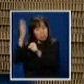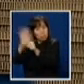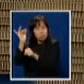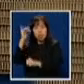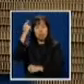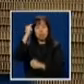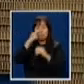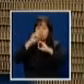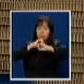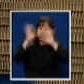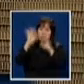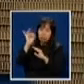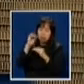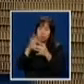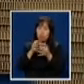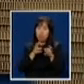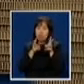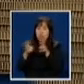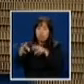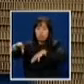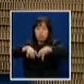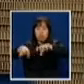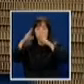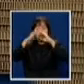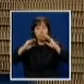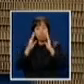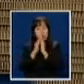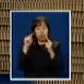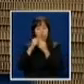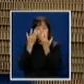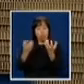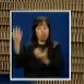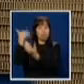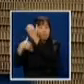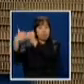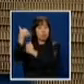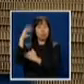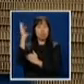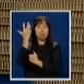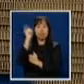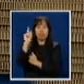ในการที่จะดำเนินการบริหารพื้นที่ตรงนั้นเป็นลักษณะของมรดกโลกสิ่งที่ผมอยากจะย้